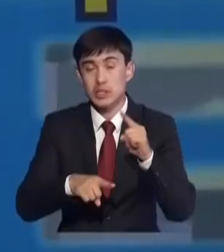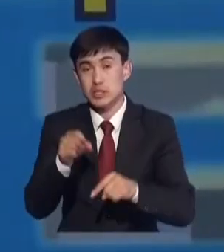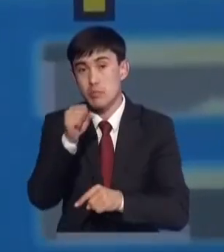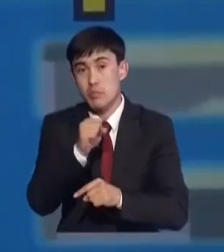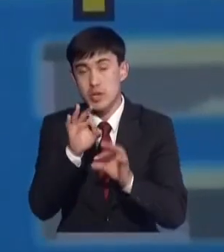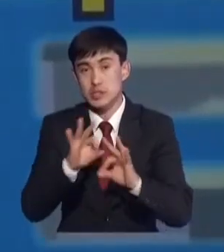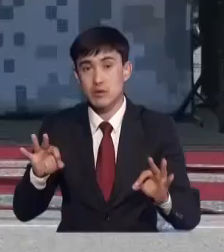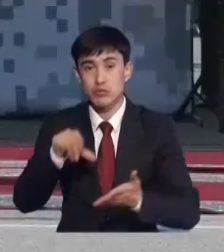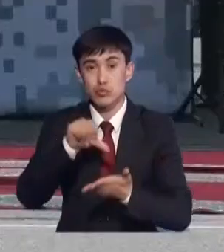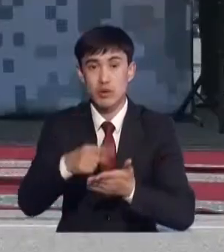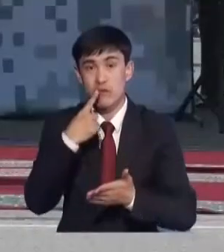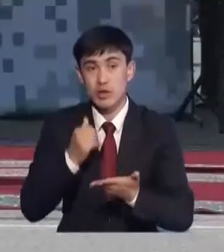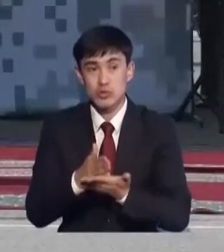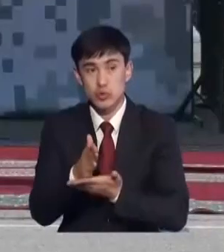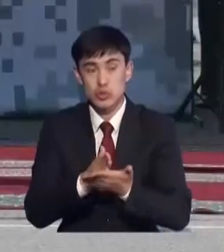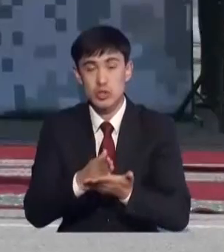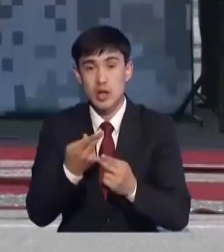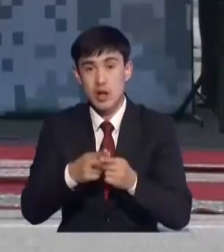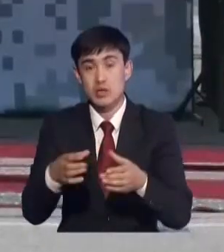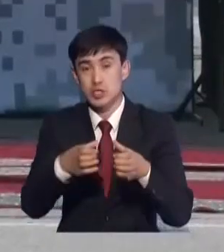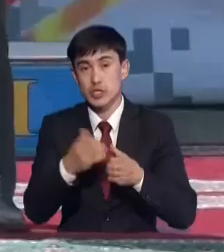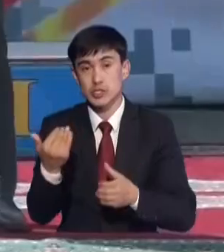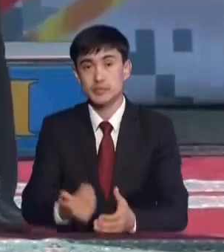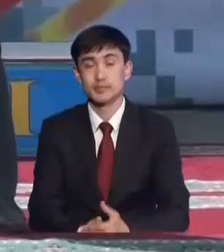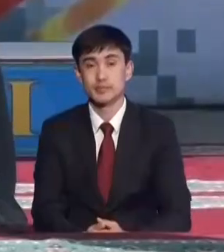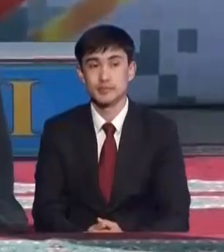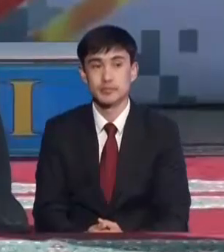песней выступили и военнослужащие этой воинской части.